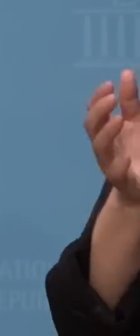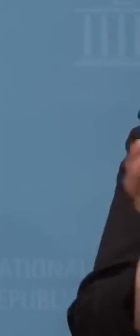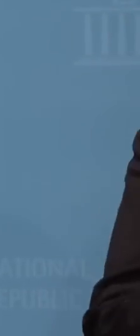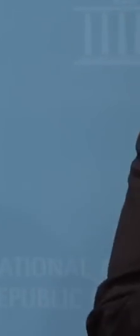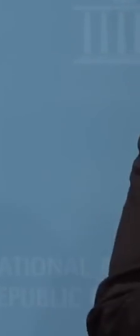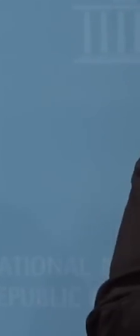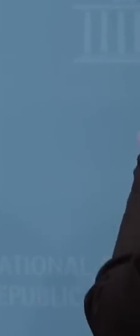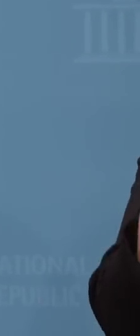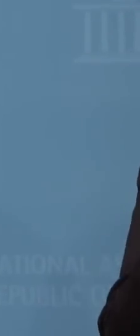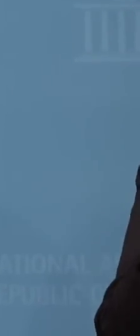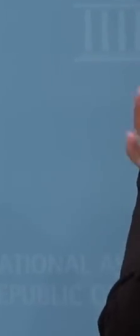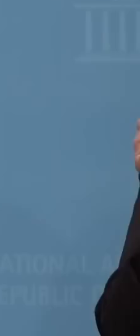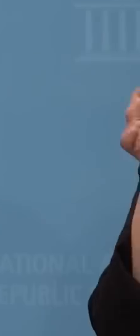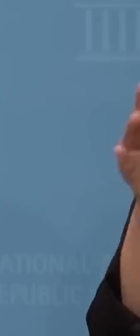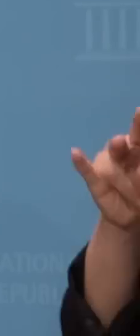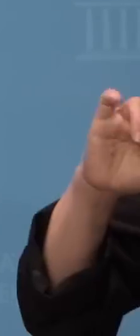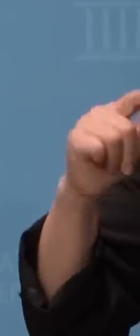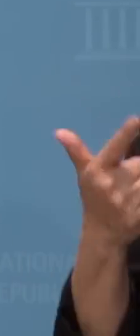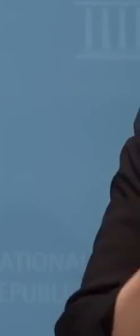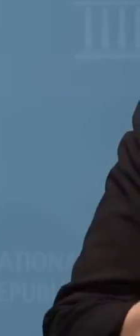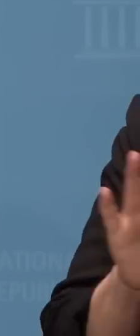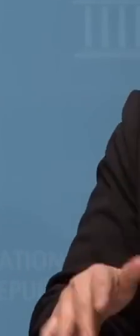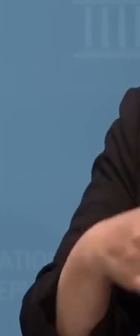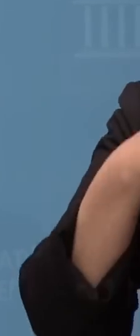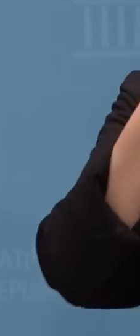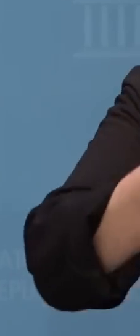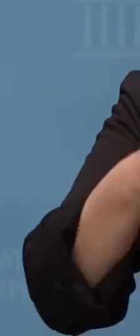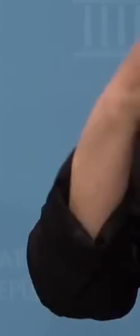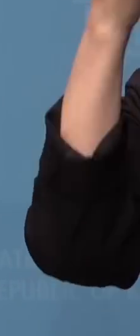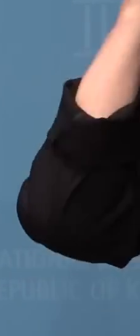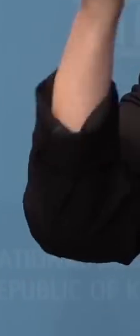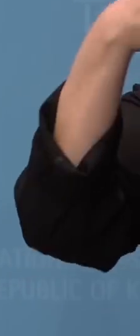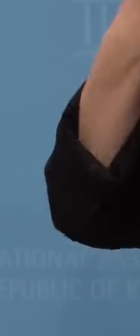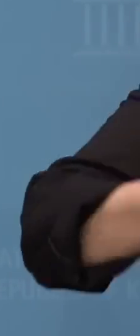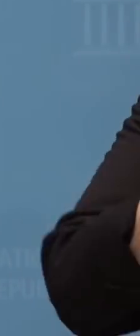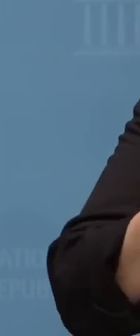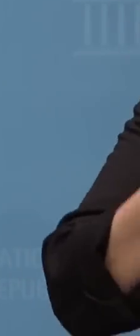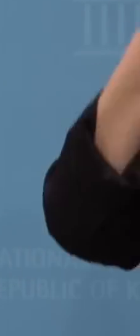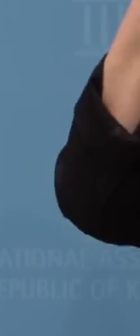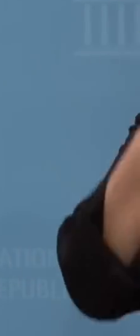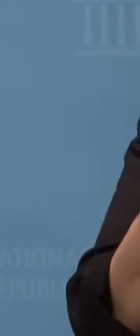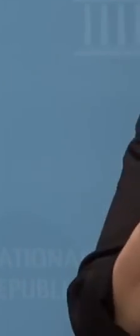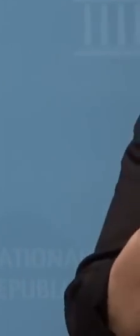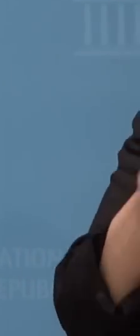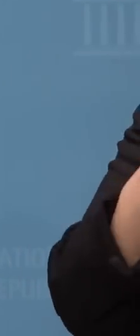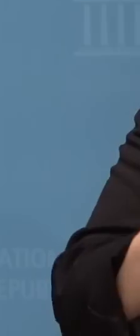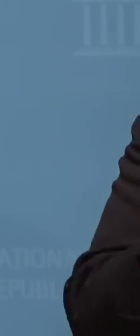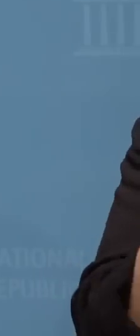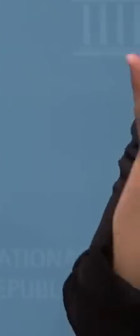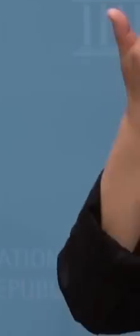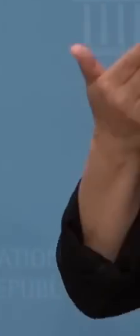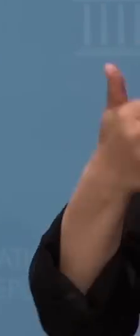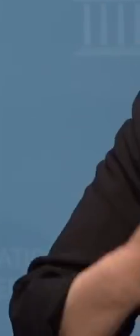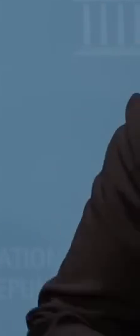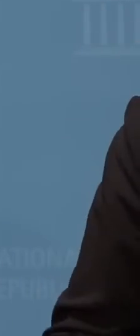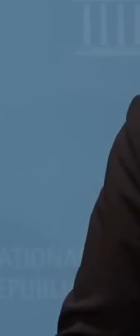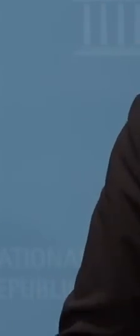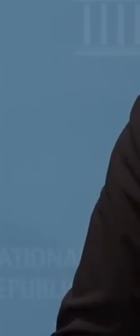기본소득당 용혜인입니다. 윤석열 대통령 취임 1년 관련 기자회견을 시작하겠습니다.